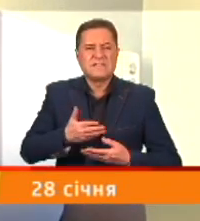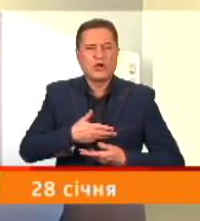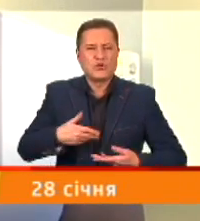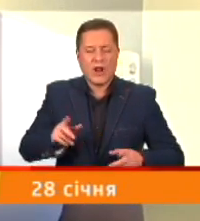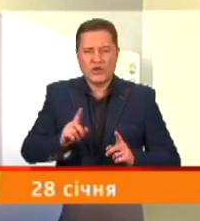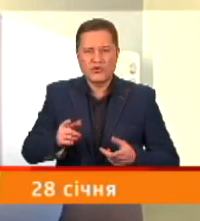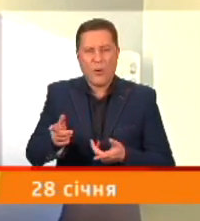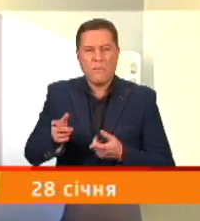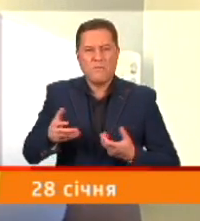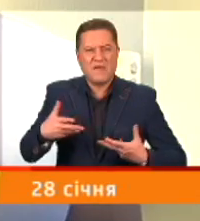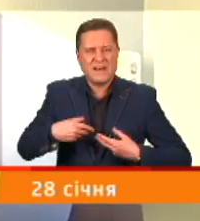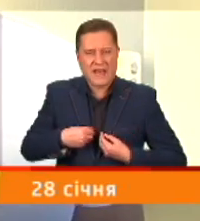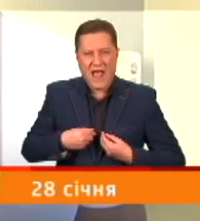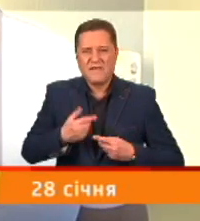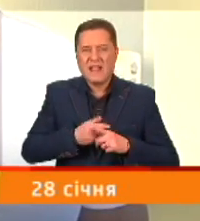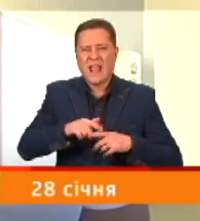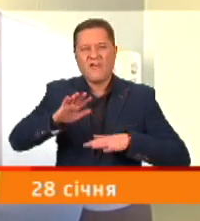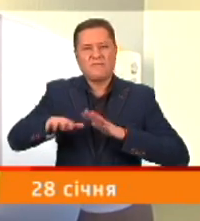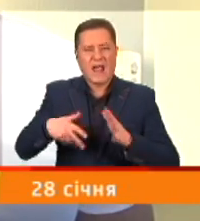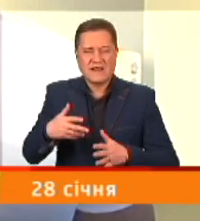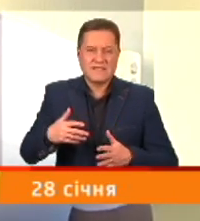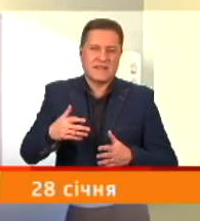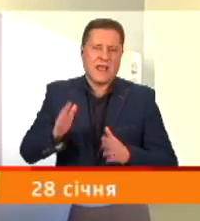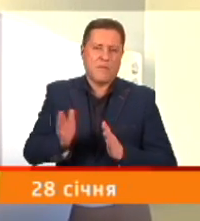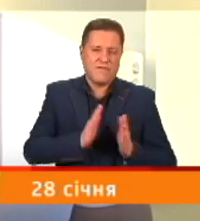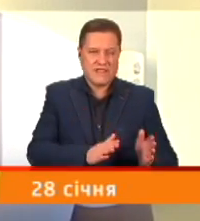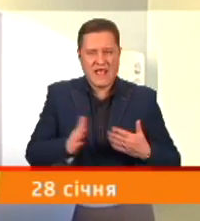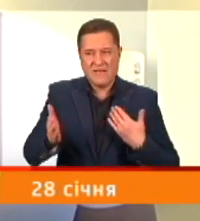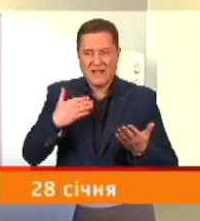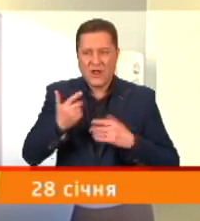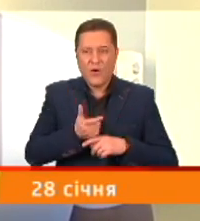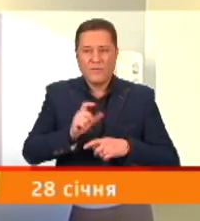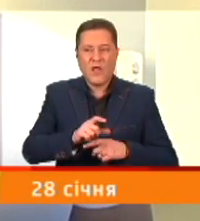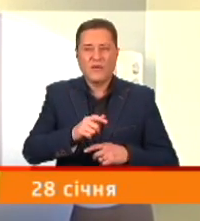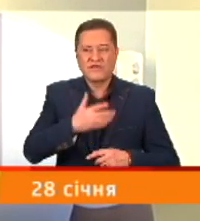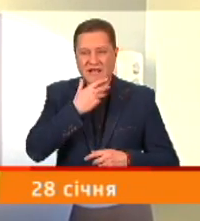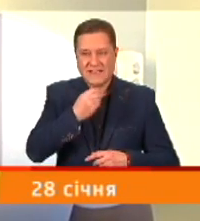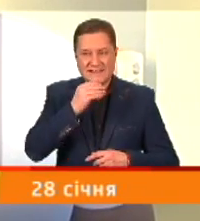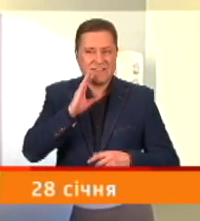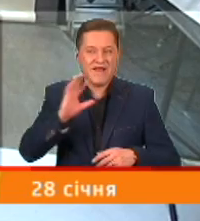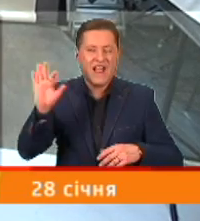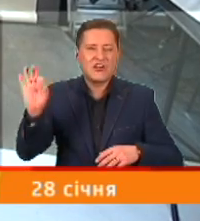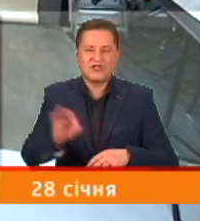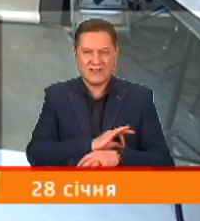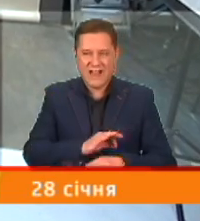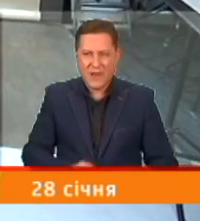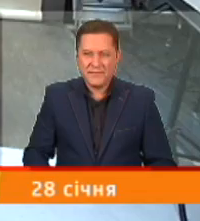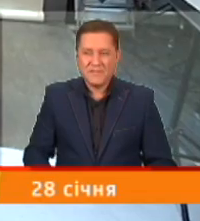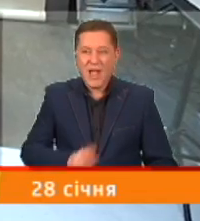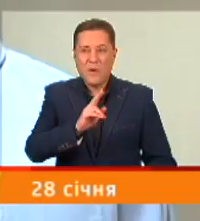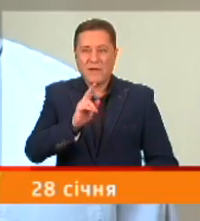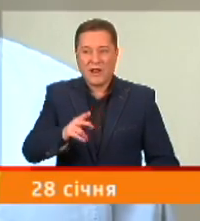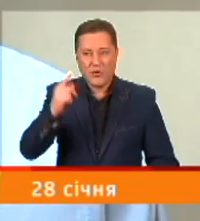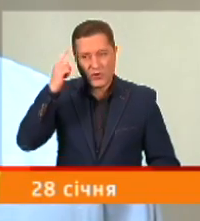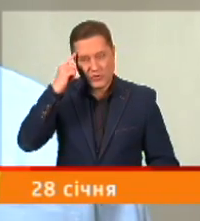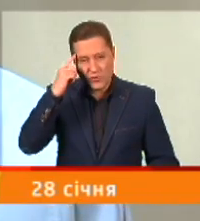притягує. Це во всьому, це в пластиці, це в поведінні, це в отношенні. У мене дуже жінственна жінка, саме жінственна. А про кого ж думає колега